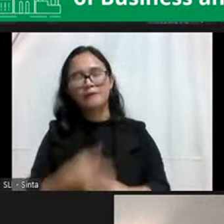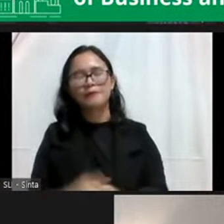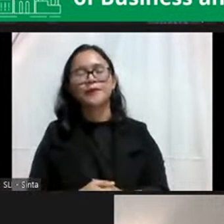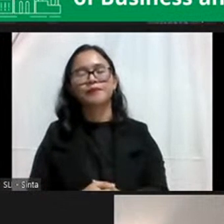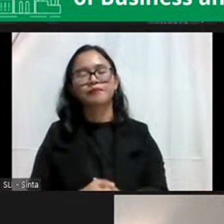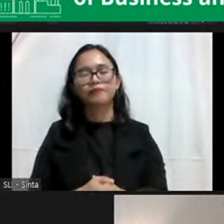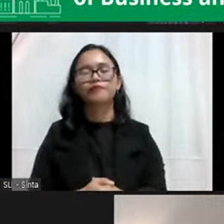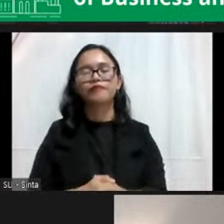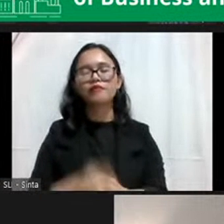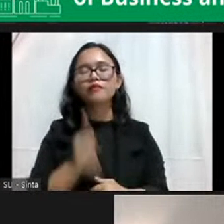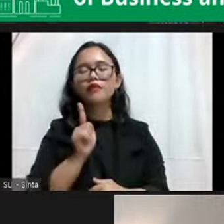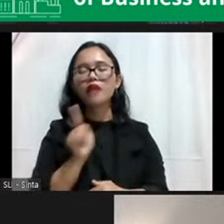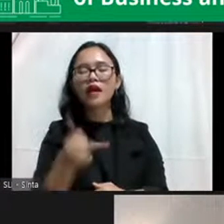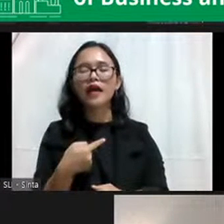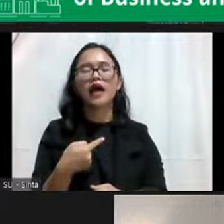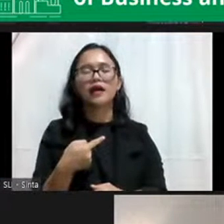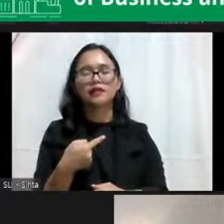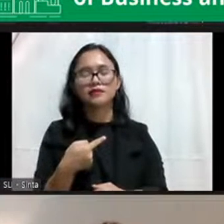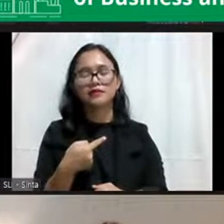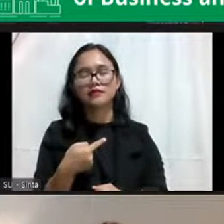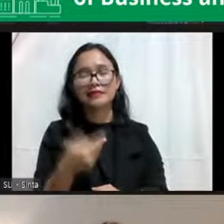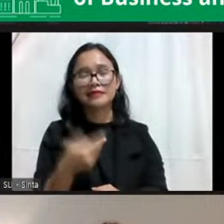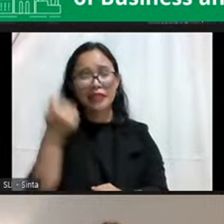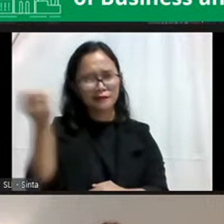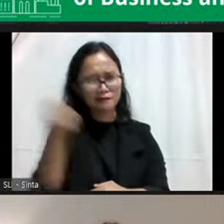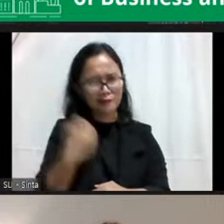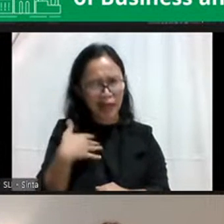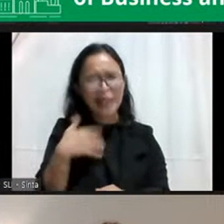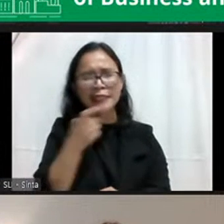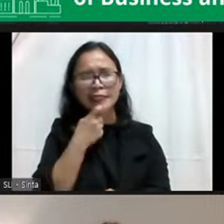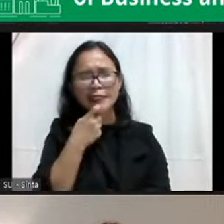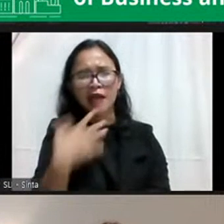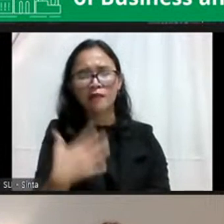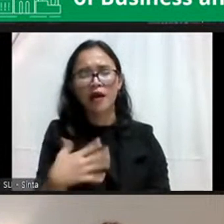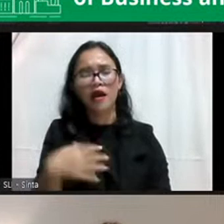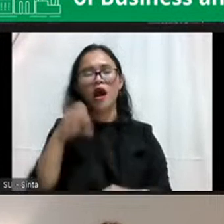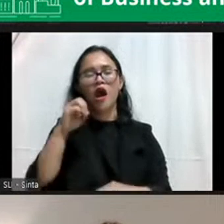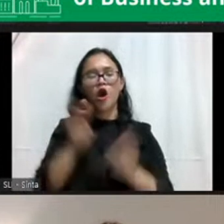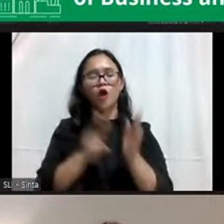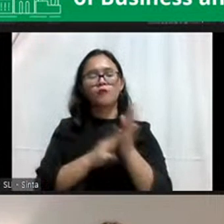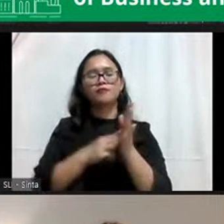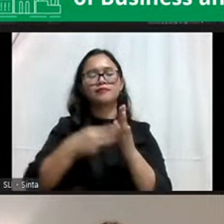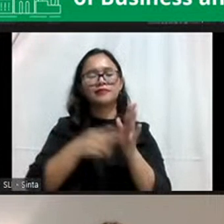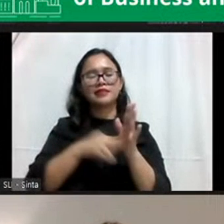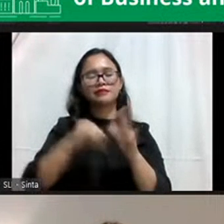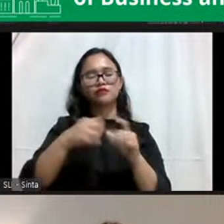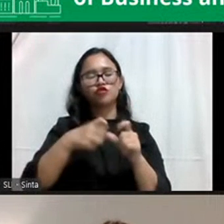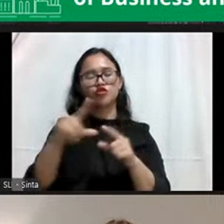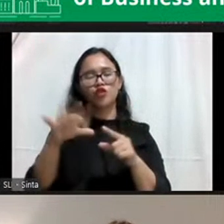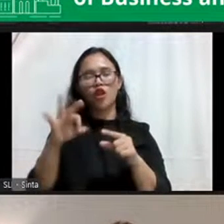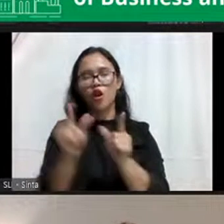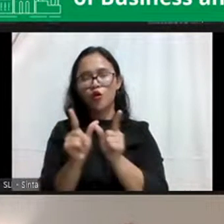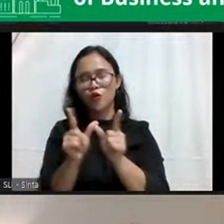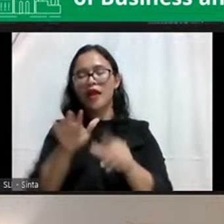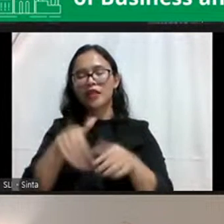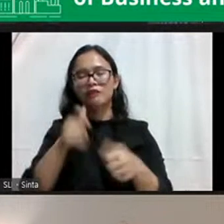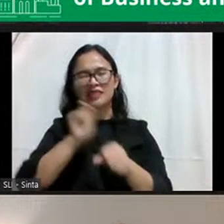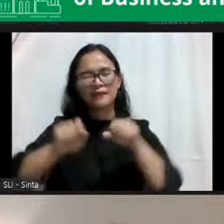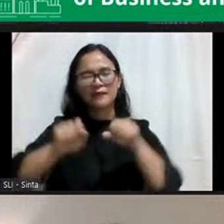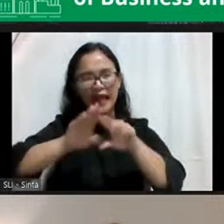unsur yang disebutkan e sebelumnya tentang omnibus l atau Cipta kerja Bagaimana ini